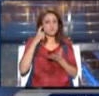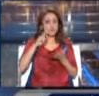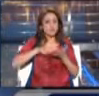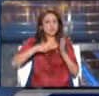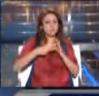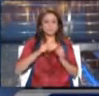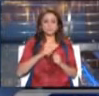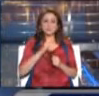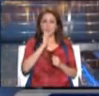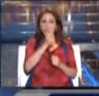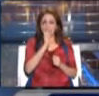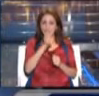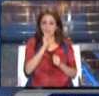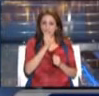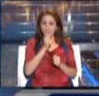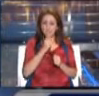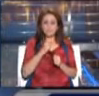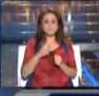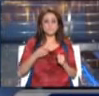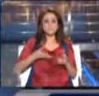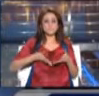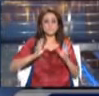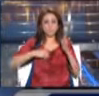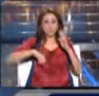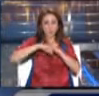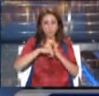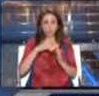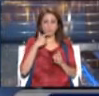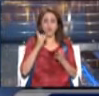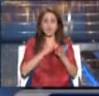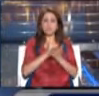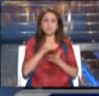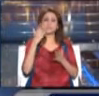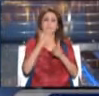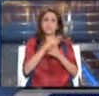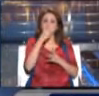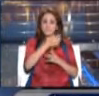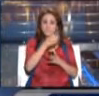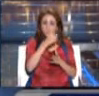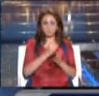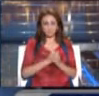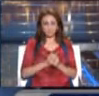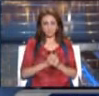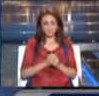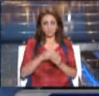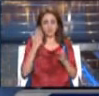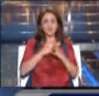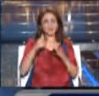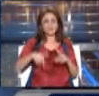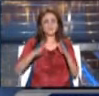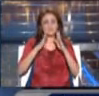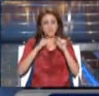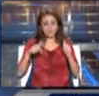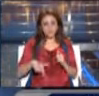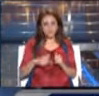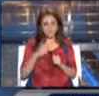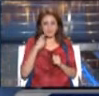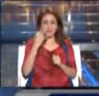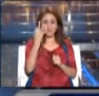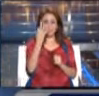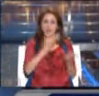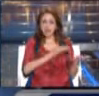بينها الاعلام الرياضي المتهم دائما في كل الاحداث والعواصف الرياضيه اللي بتحصل في البلد. والنهارده احنا بنستقبل ثلاثه